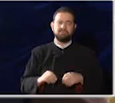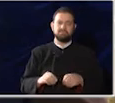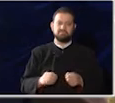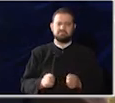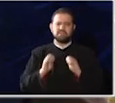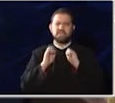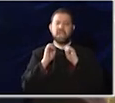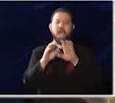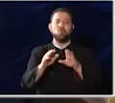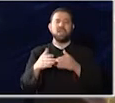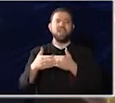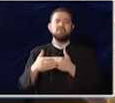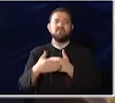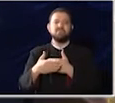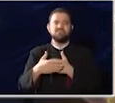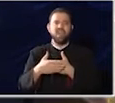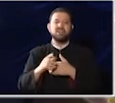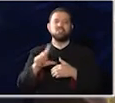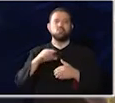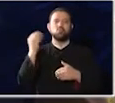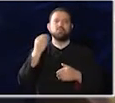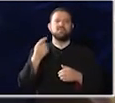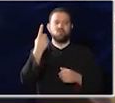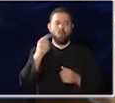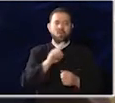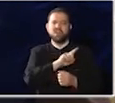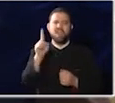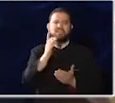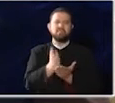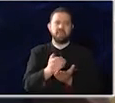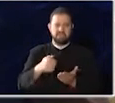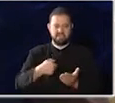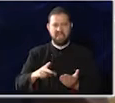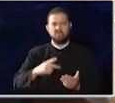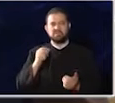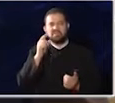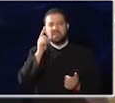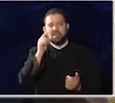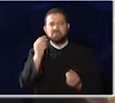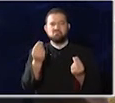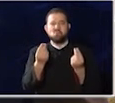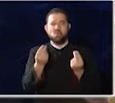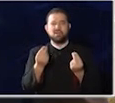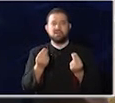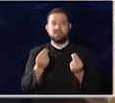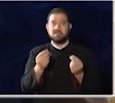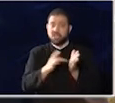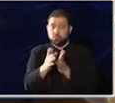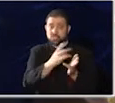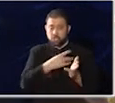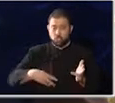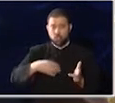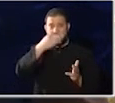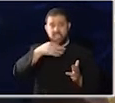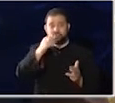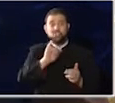față lui Dumnezeu o nedreptate. Eu sunt bun și ne amintim aici că însuși Mântuitorul Hristos a spus la un